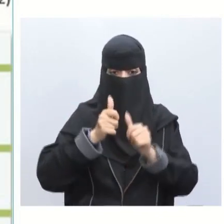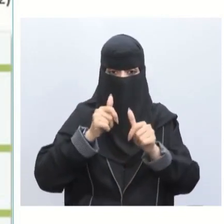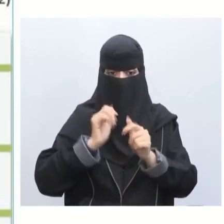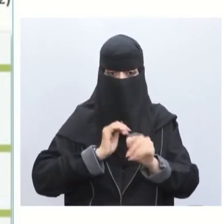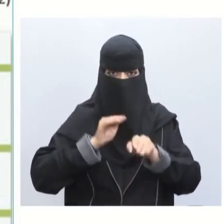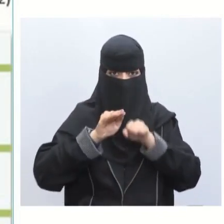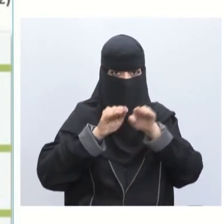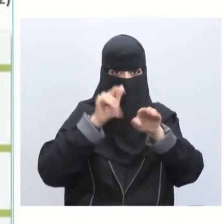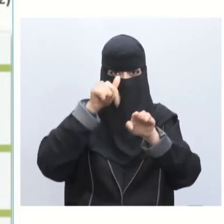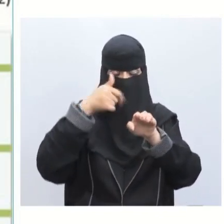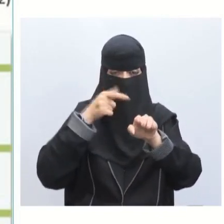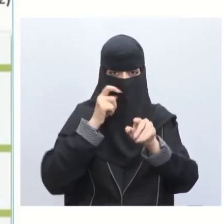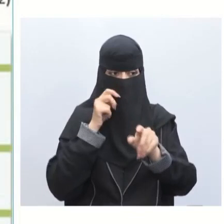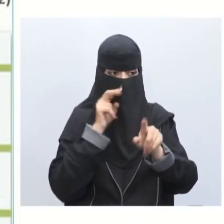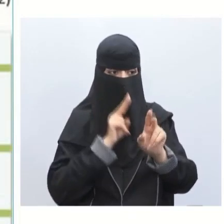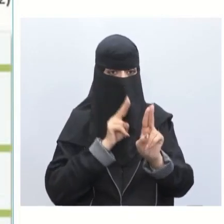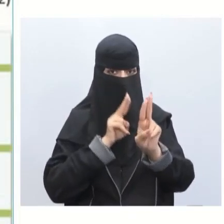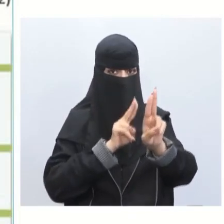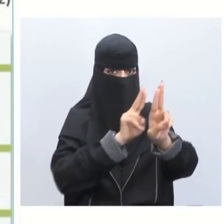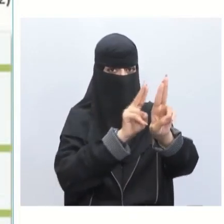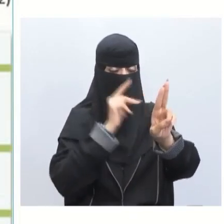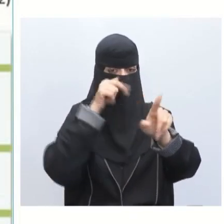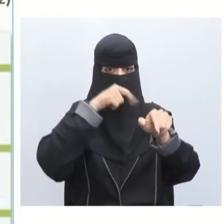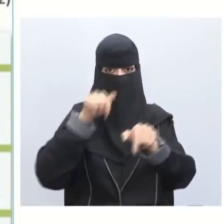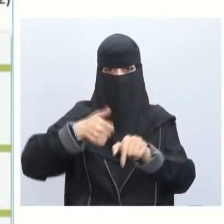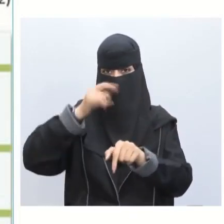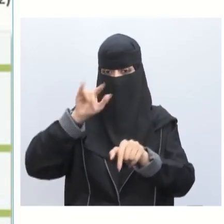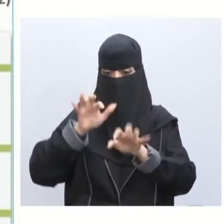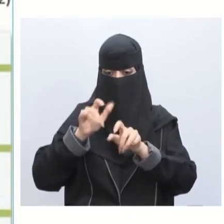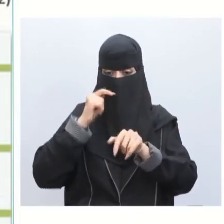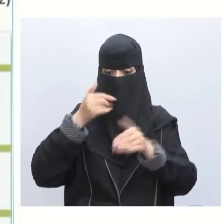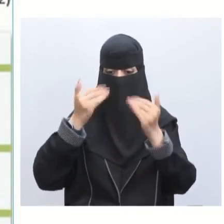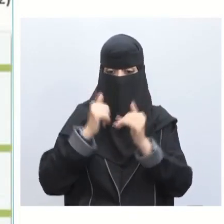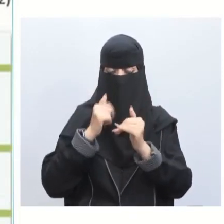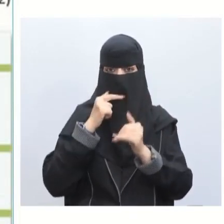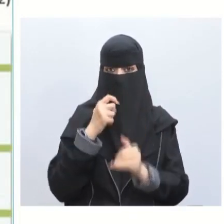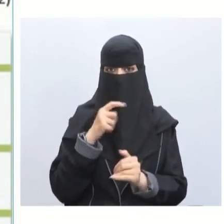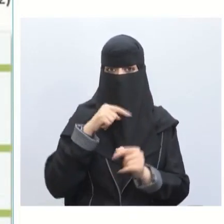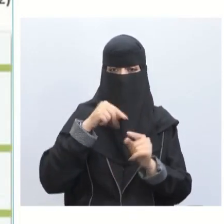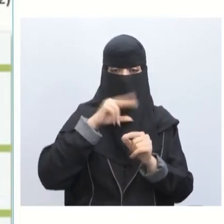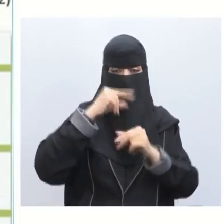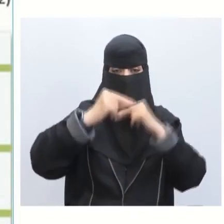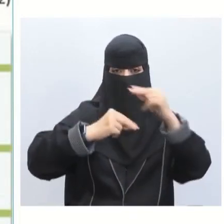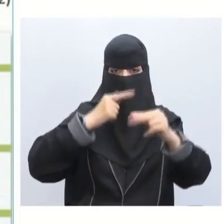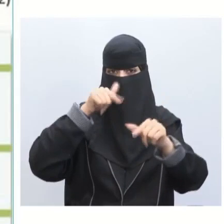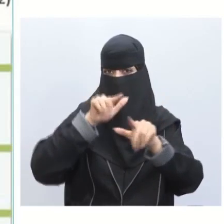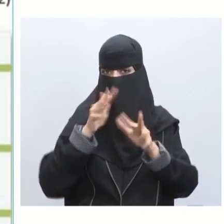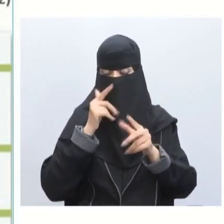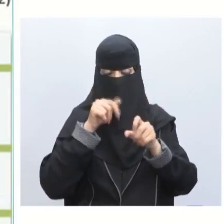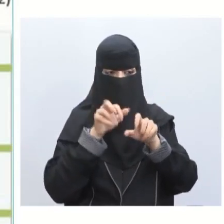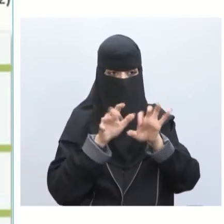الالكترونيه وهي مراقبه الشخص المست تهدف وتتبعه